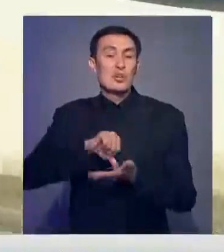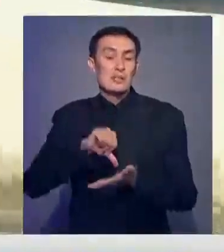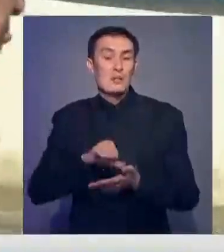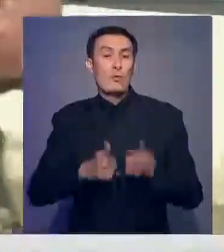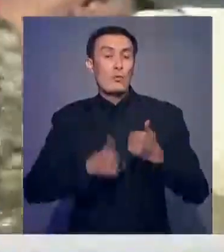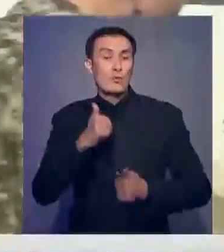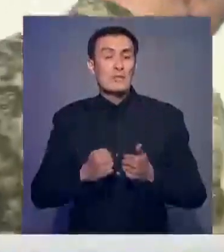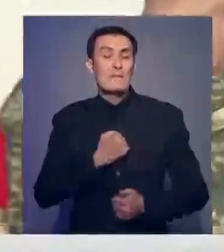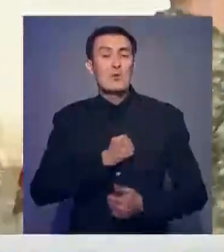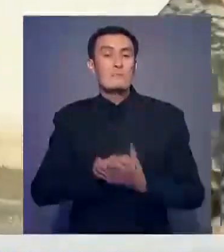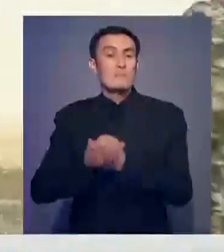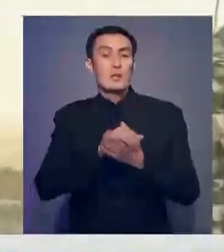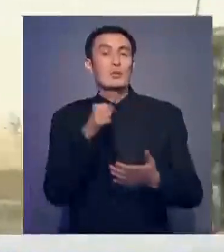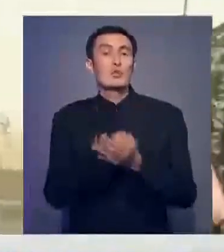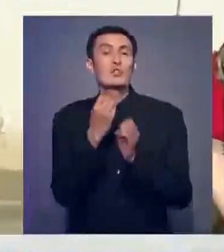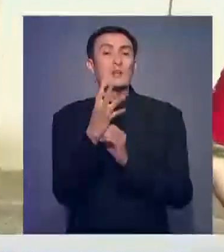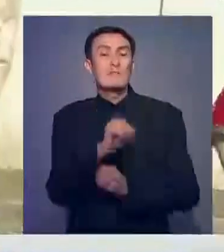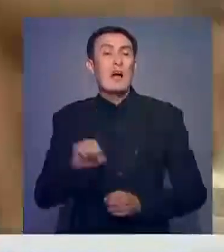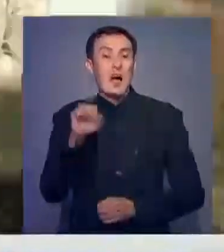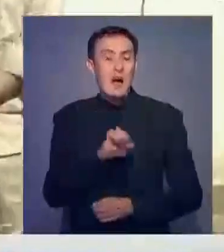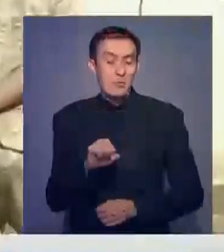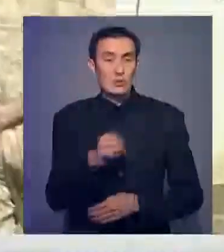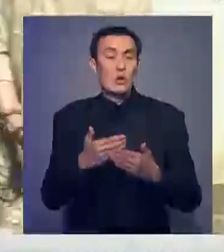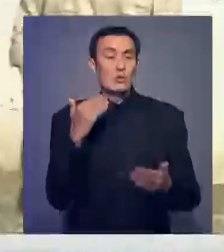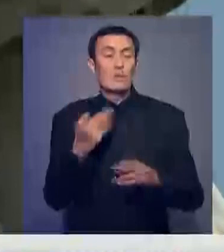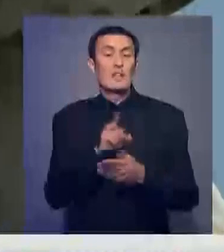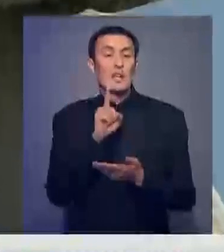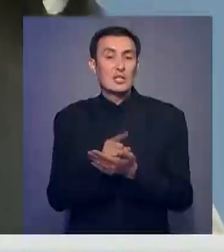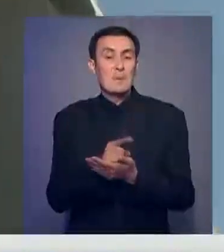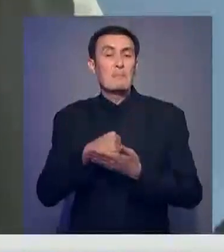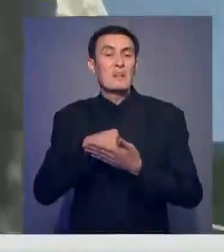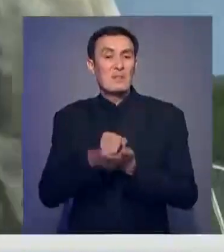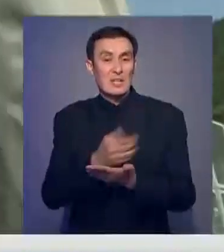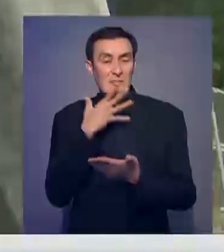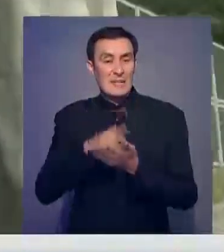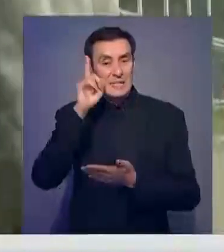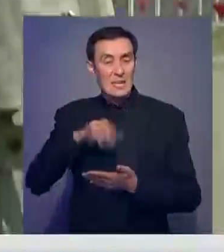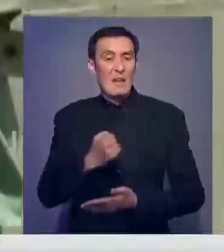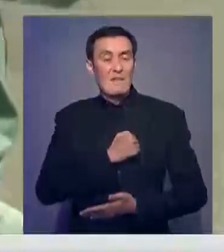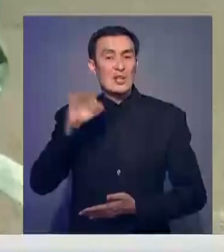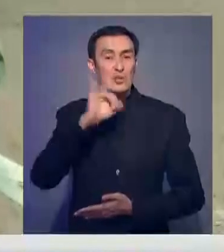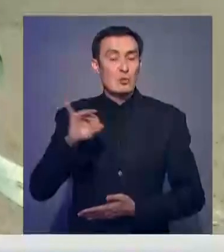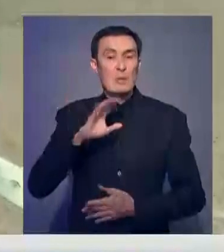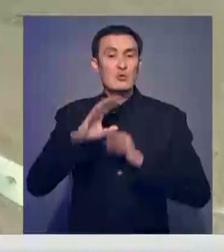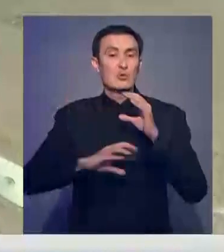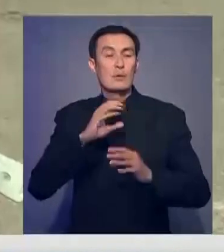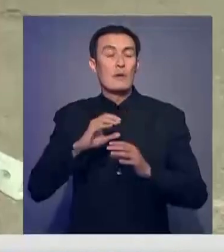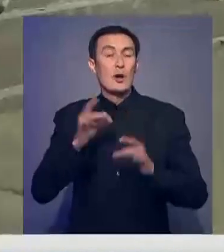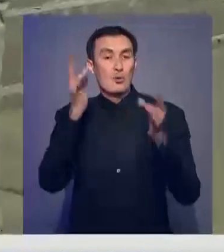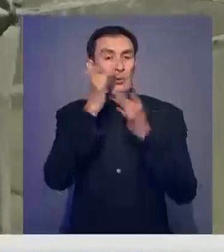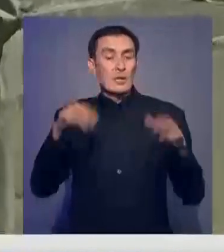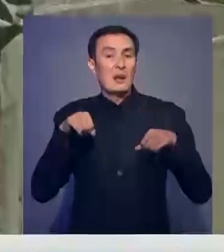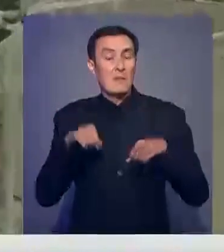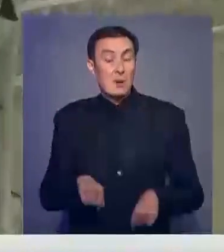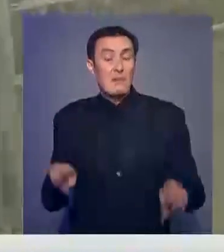участников конкурса «Воин мира» до 14 августа. До этого они должны подтвердить свои знания военной истории, международного гуманитарного